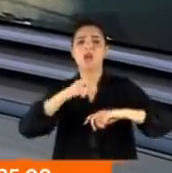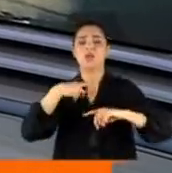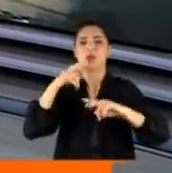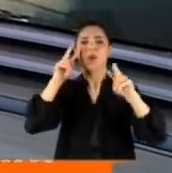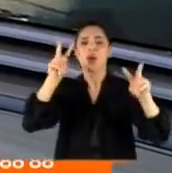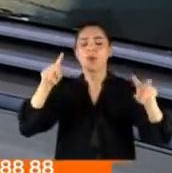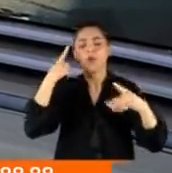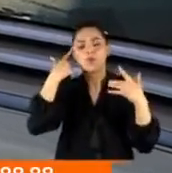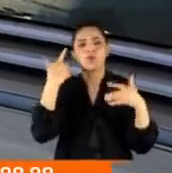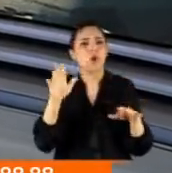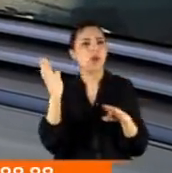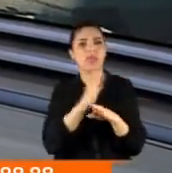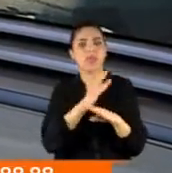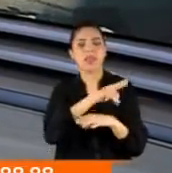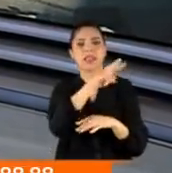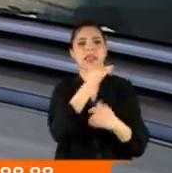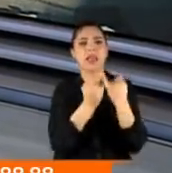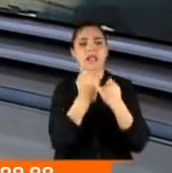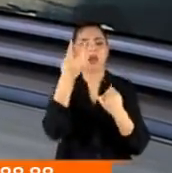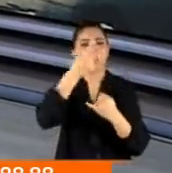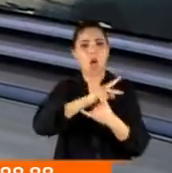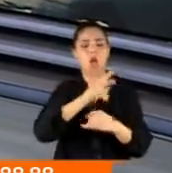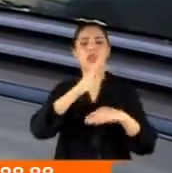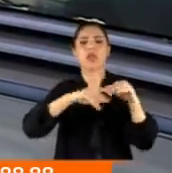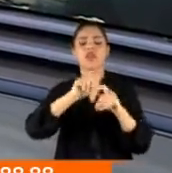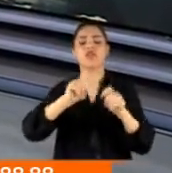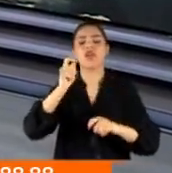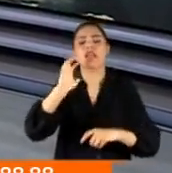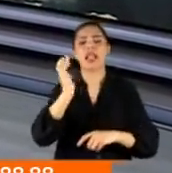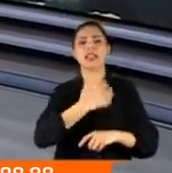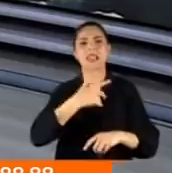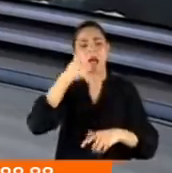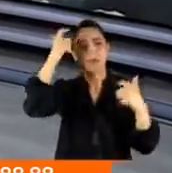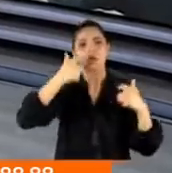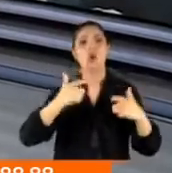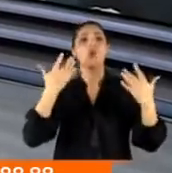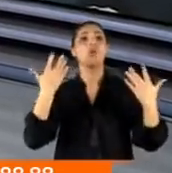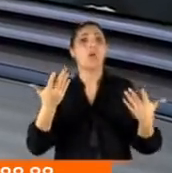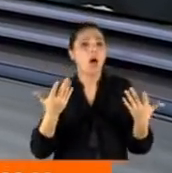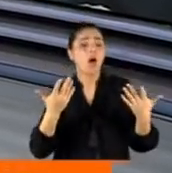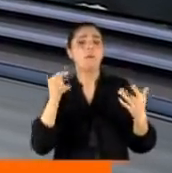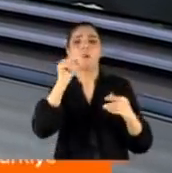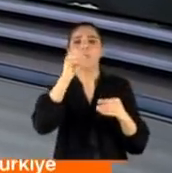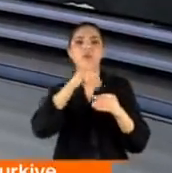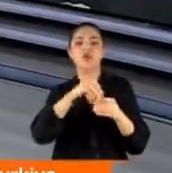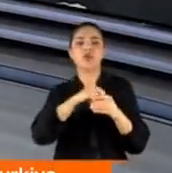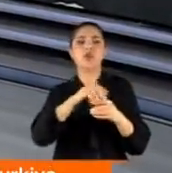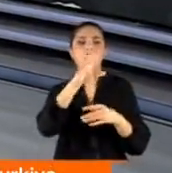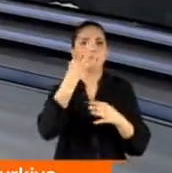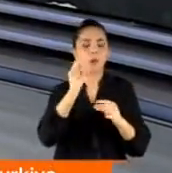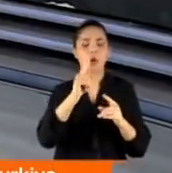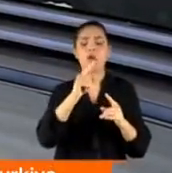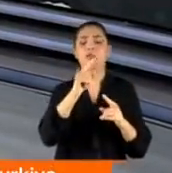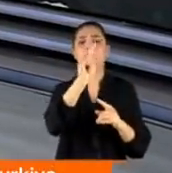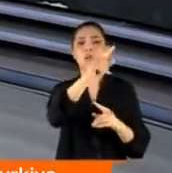ürkütücü. Şunu da hatırlatalım. O iki kardeşin ölümünden inşaatın sahibi sorumlu tutuldu ama asıl soru şu. Böyle bir durumda tek